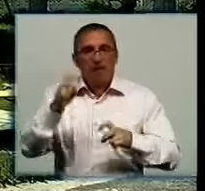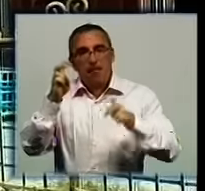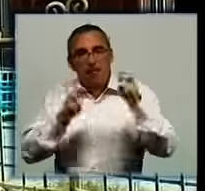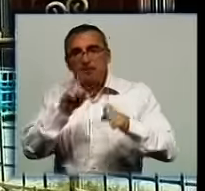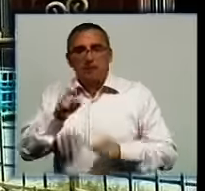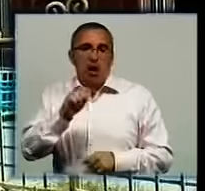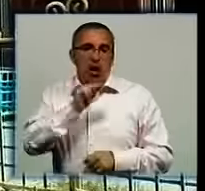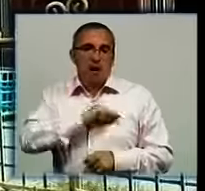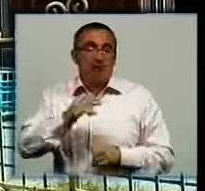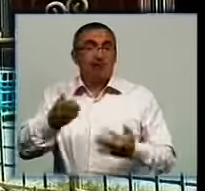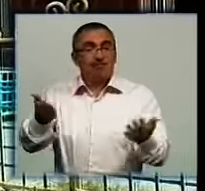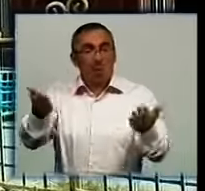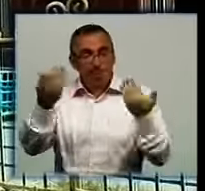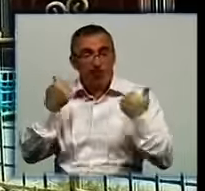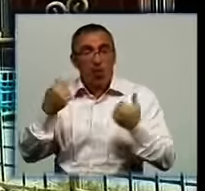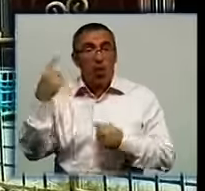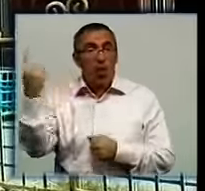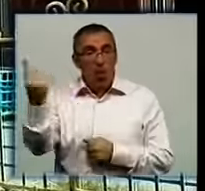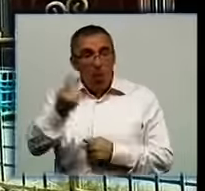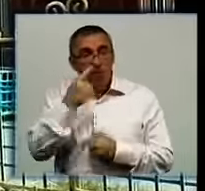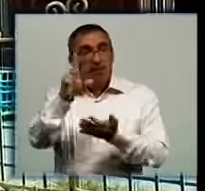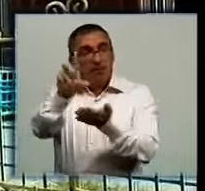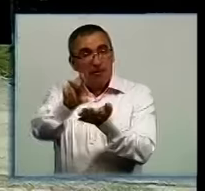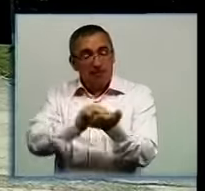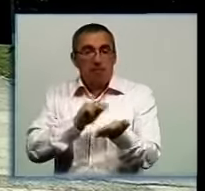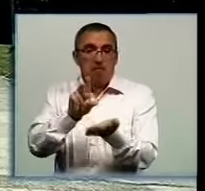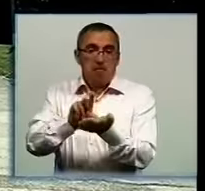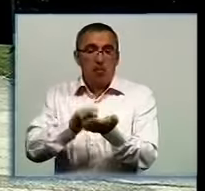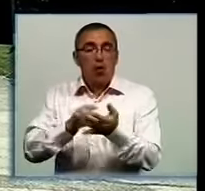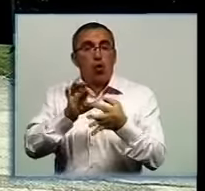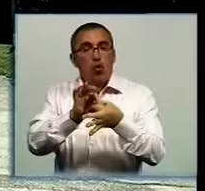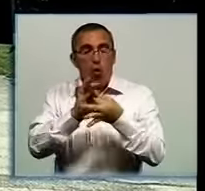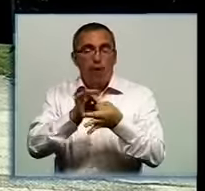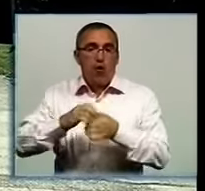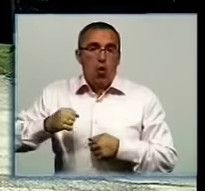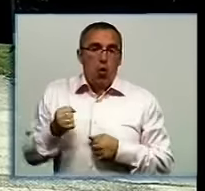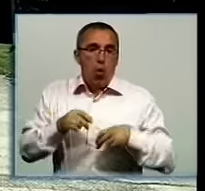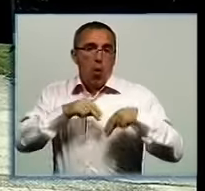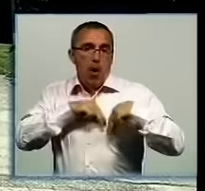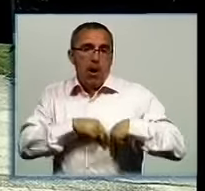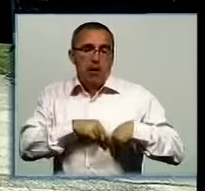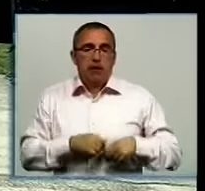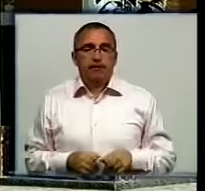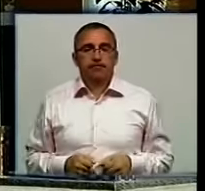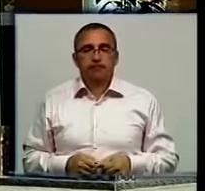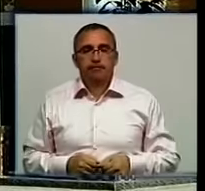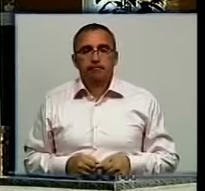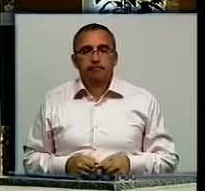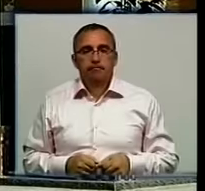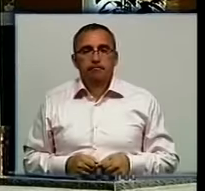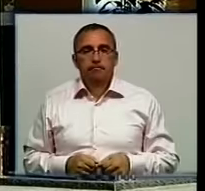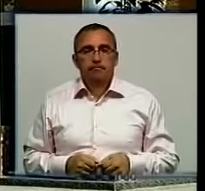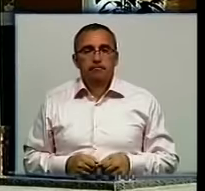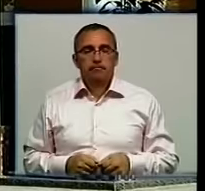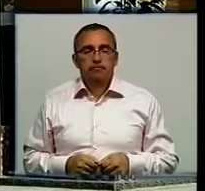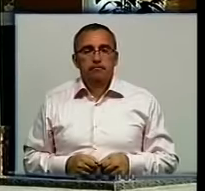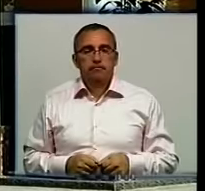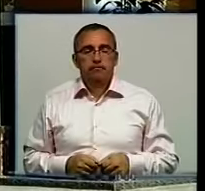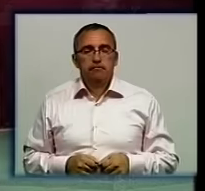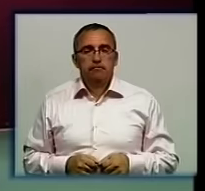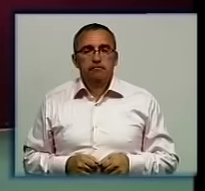роботу і закликав аграріїв області наслідувати приклад новоархангельських колег. Сергій Михайлін, Анатолій Басистий. День за днем.